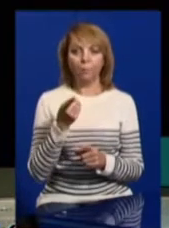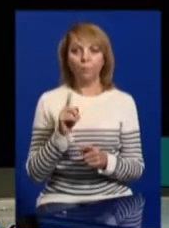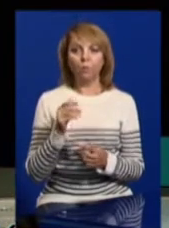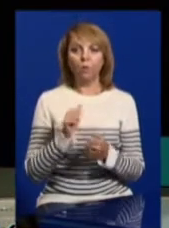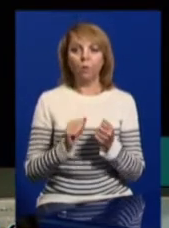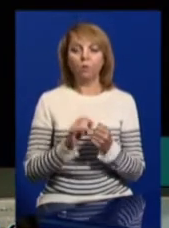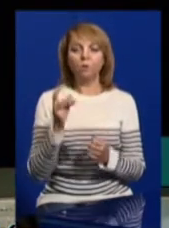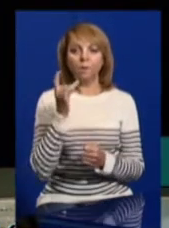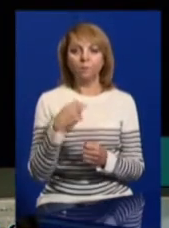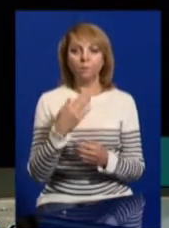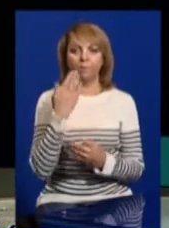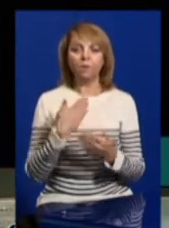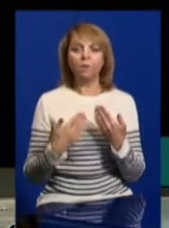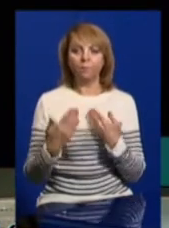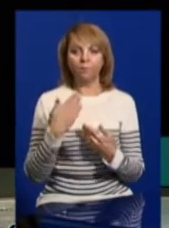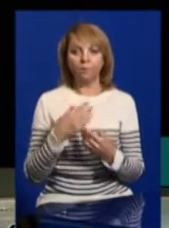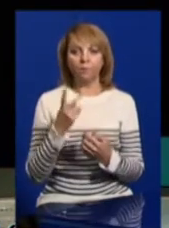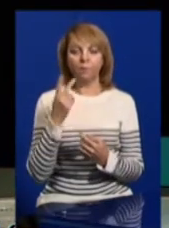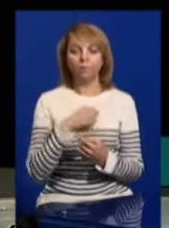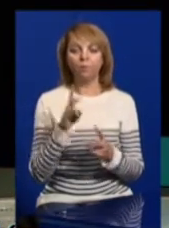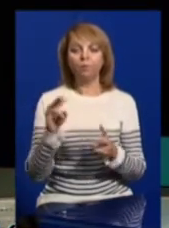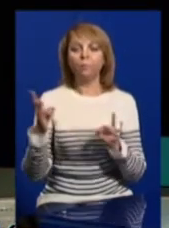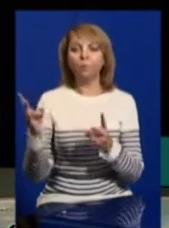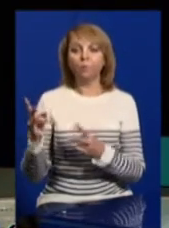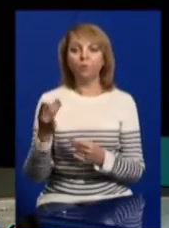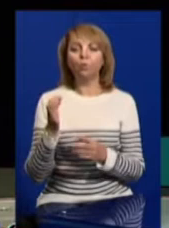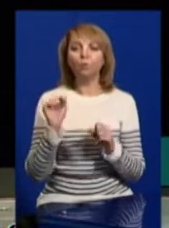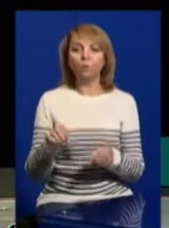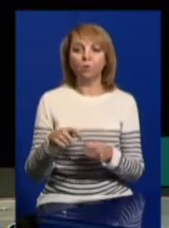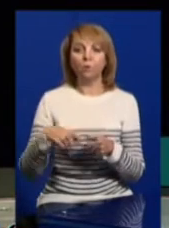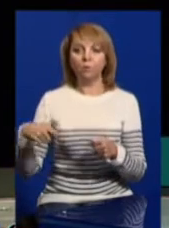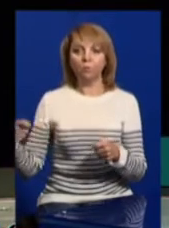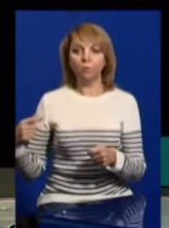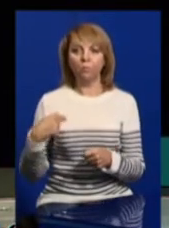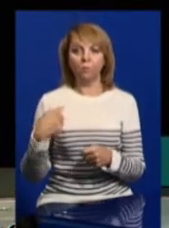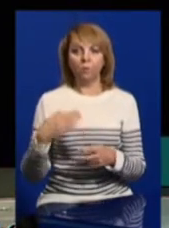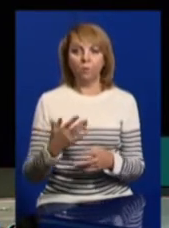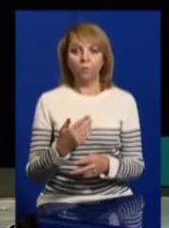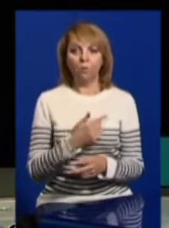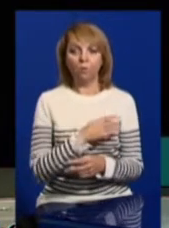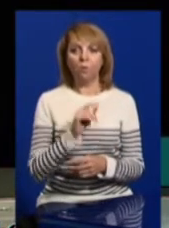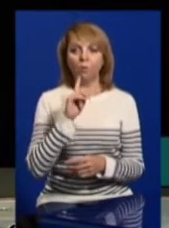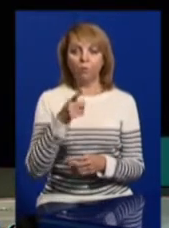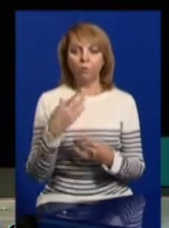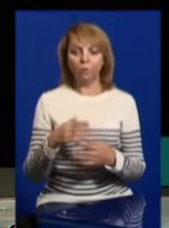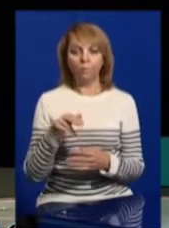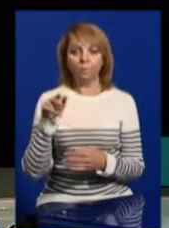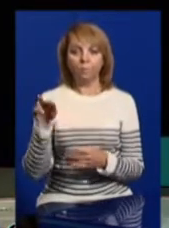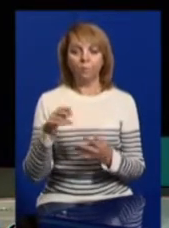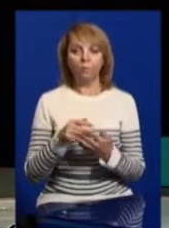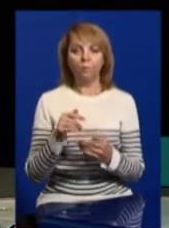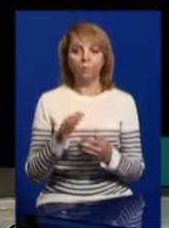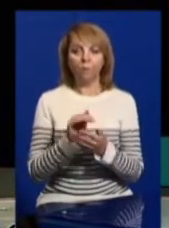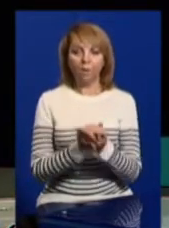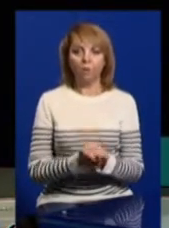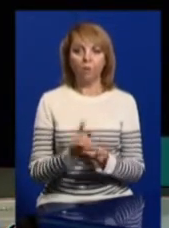раз мені його задають безпосередньо потерпіль. Ну, скільки ж вже можна, бо нам треба вже, ми на річниці хочемо піти до цвинтарю.